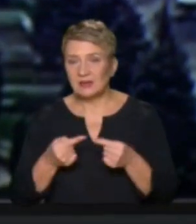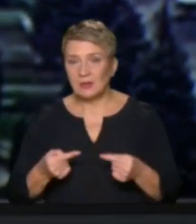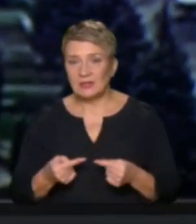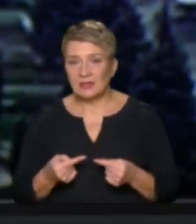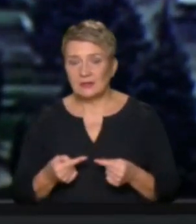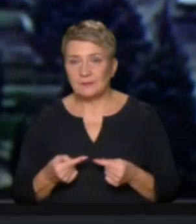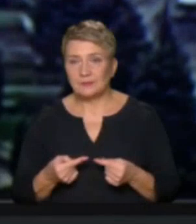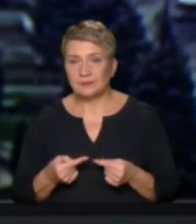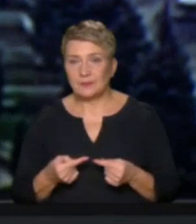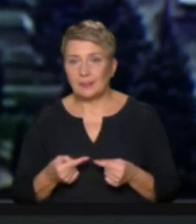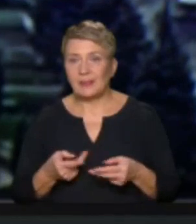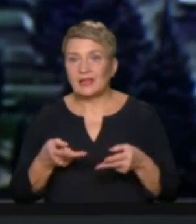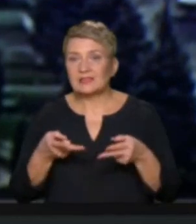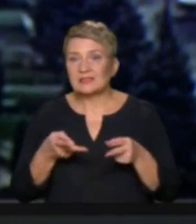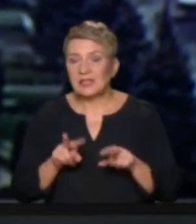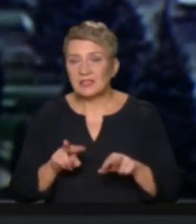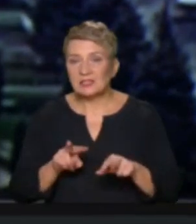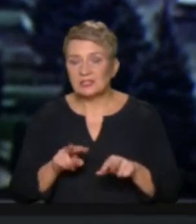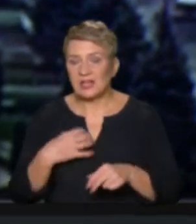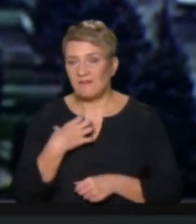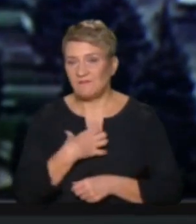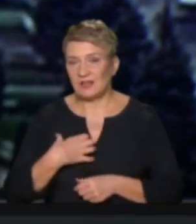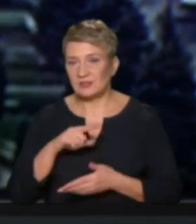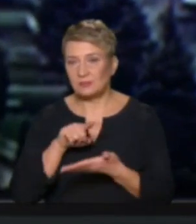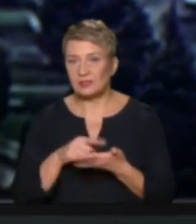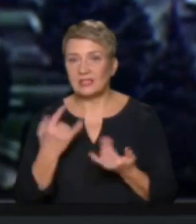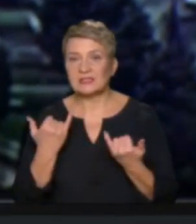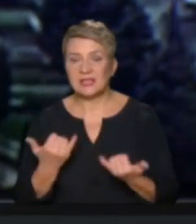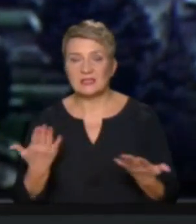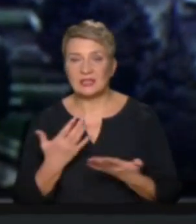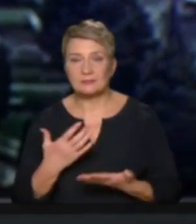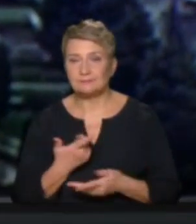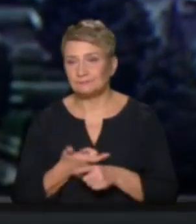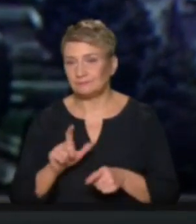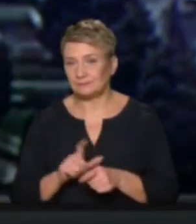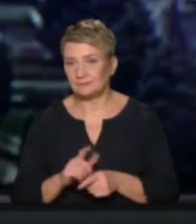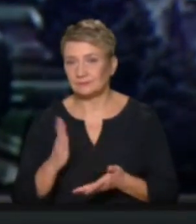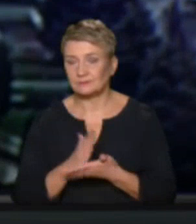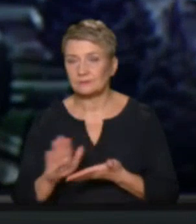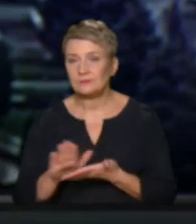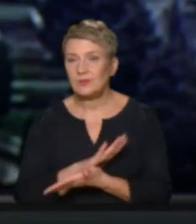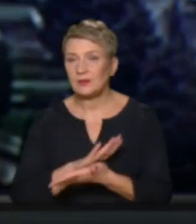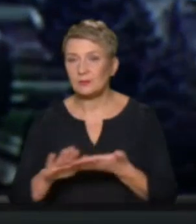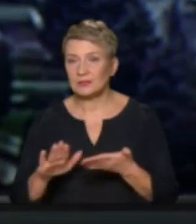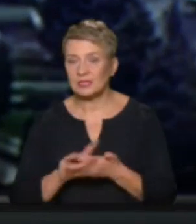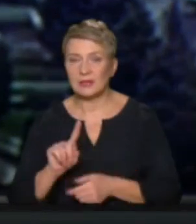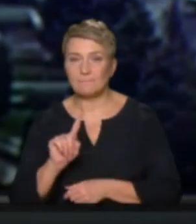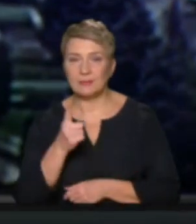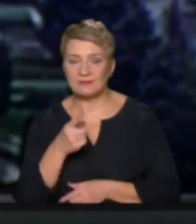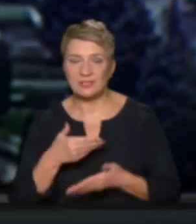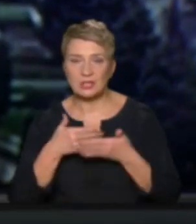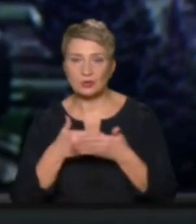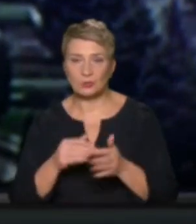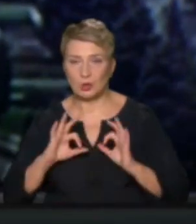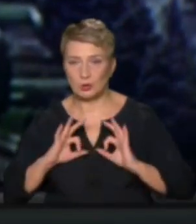Залишаться неврегульовані питання. Наприклад, яке зараз найбільш неврегульоване? Да, в нас є безкоштовна первинна допомога юридична, але